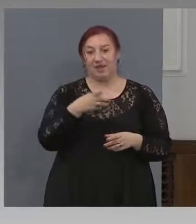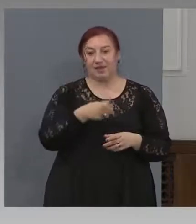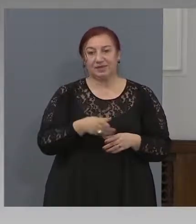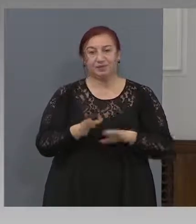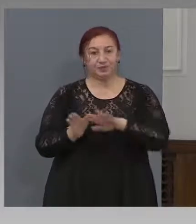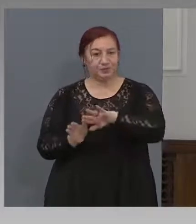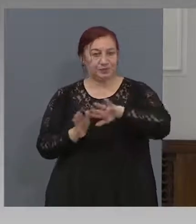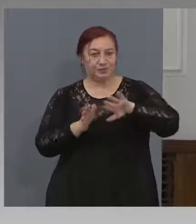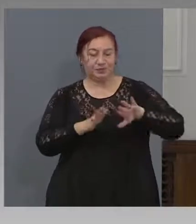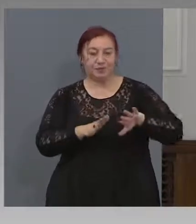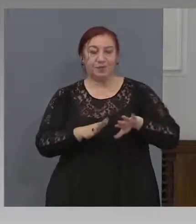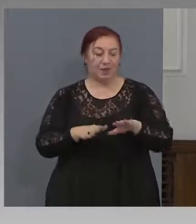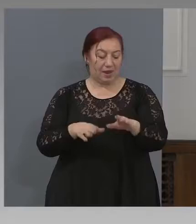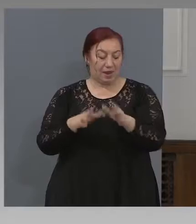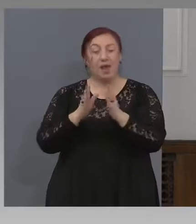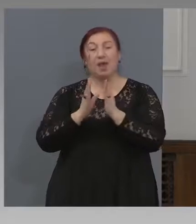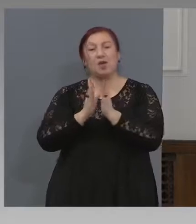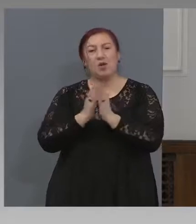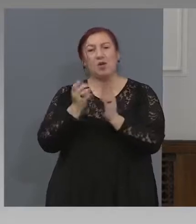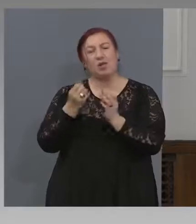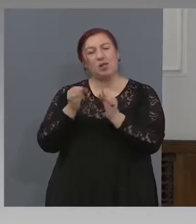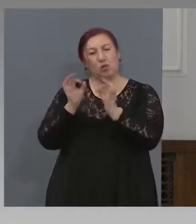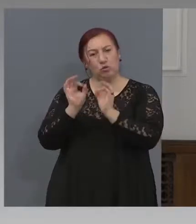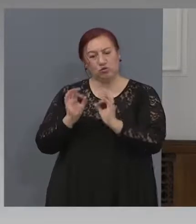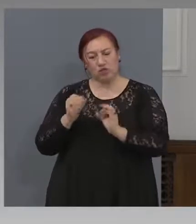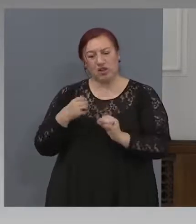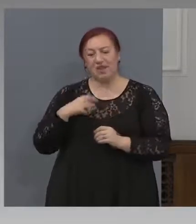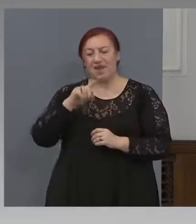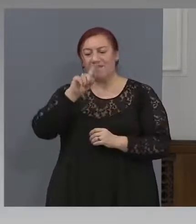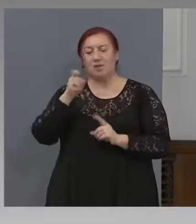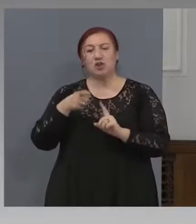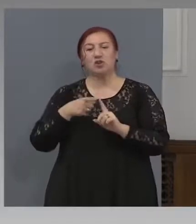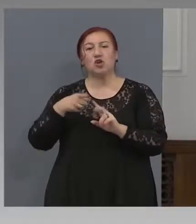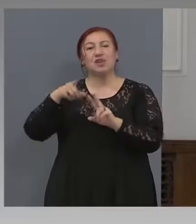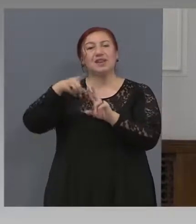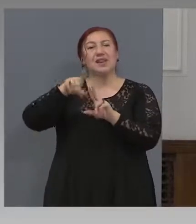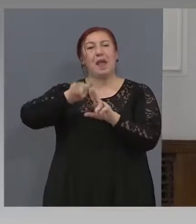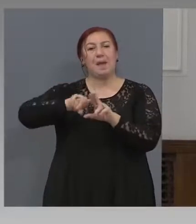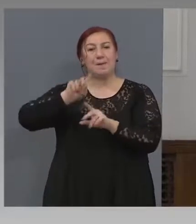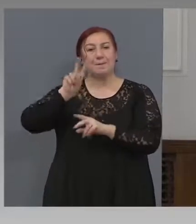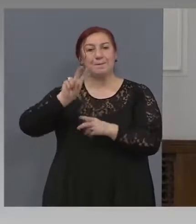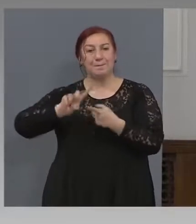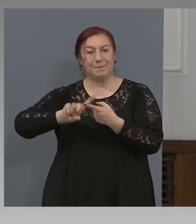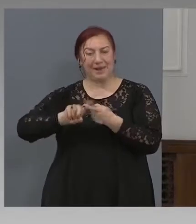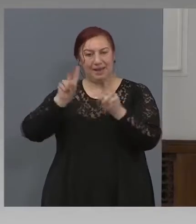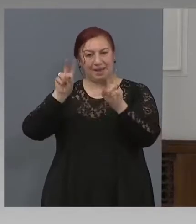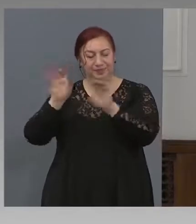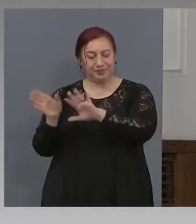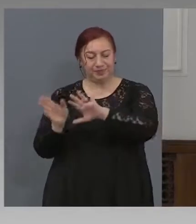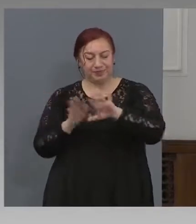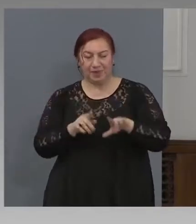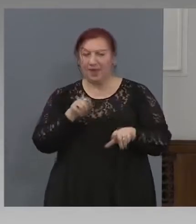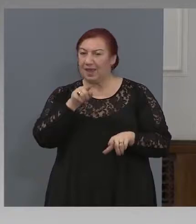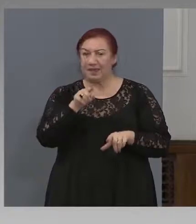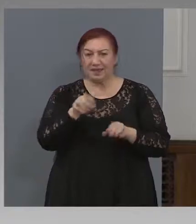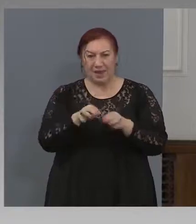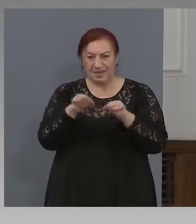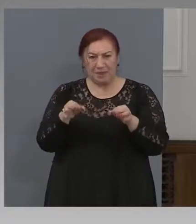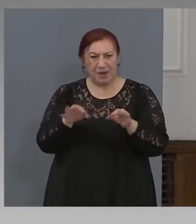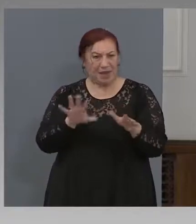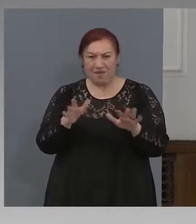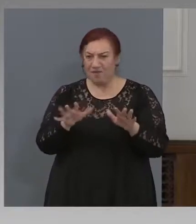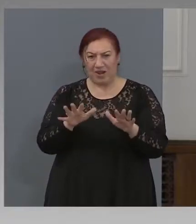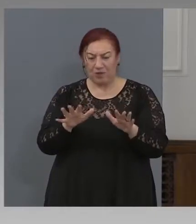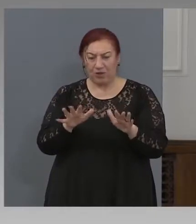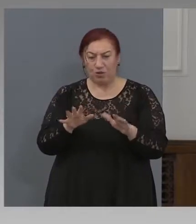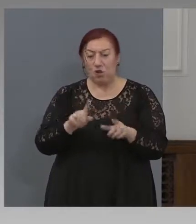малко уточнение от ПИК с въпросите, тъй като става дума за веригите. Тези мерки временни ли са само до края на карантината или ще